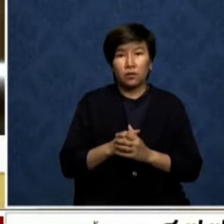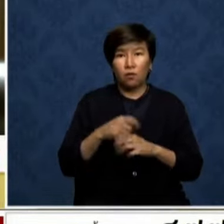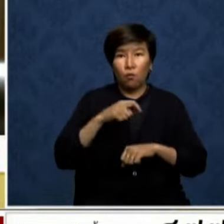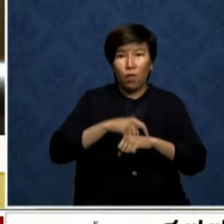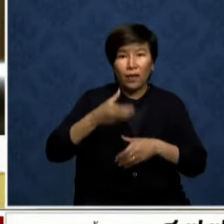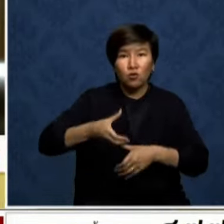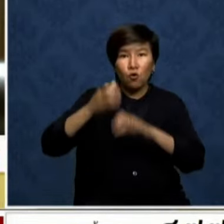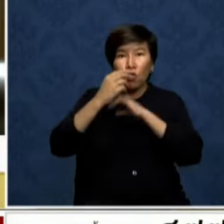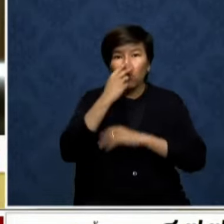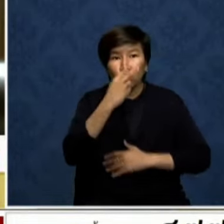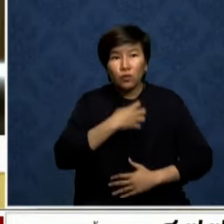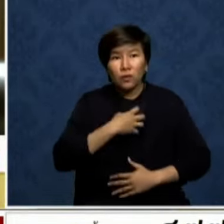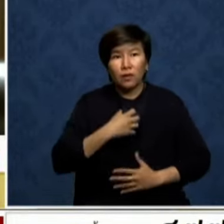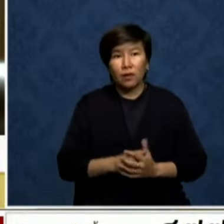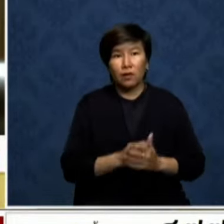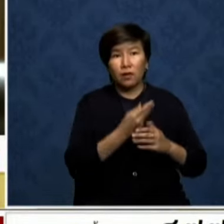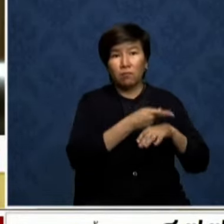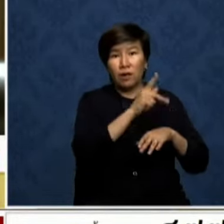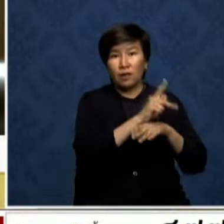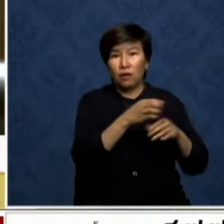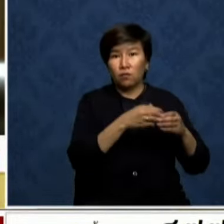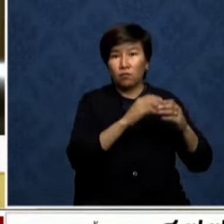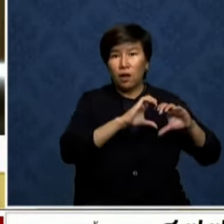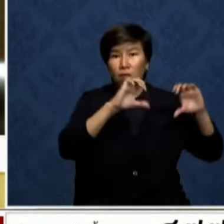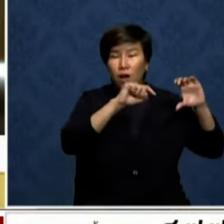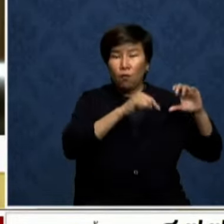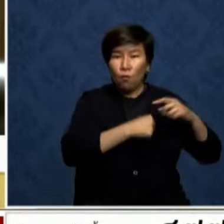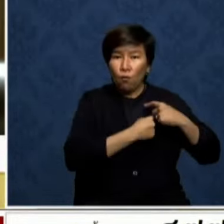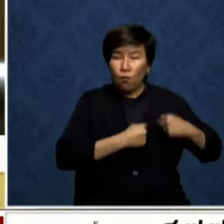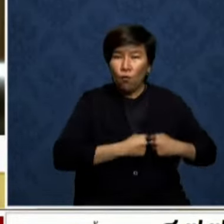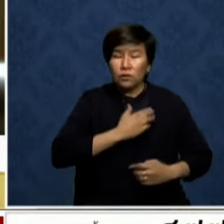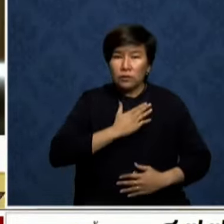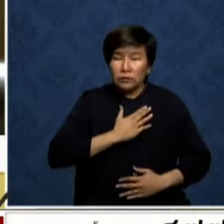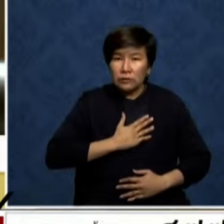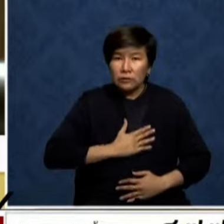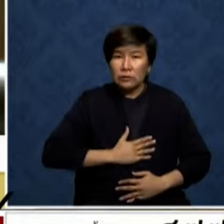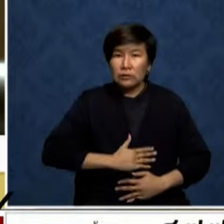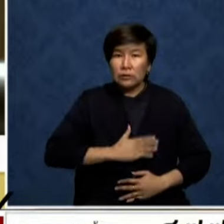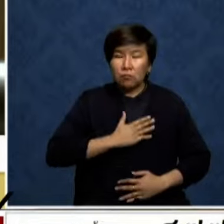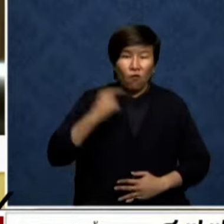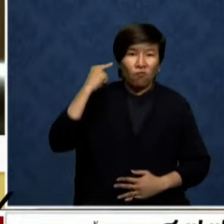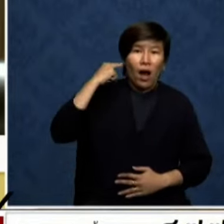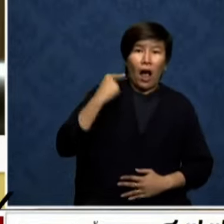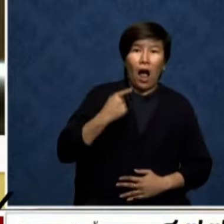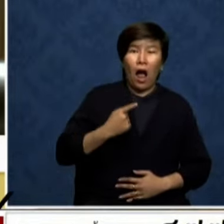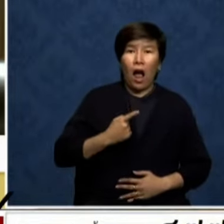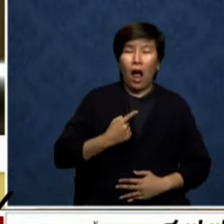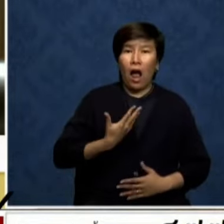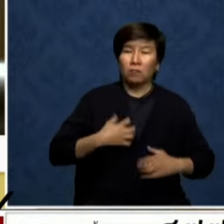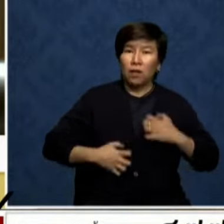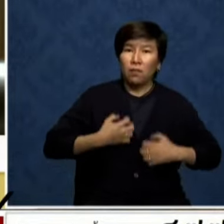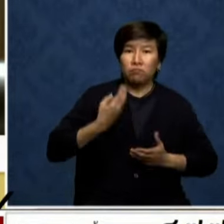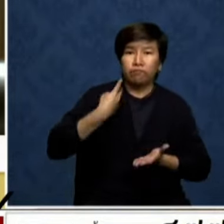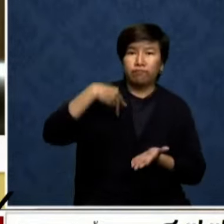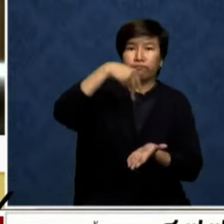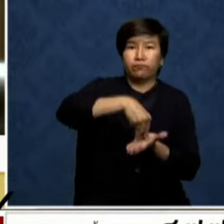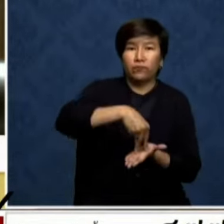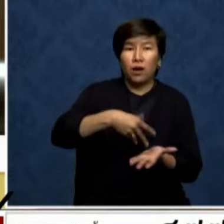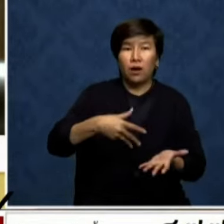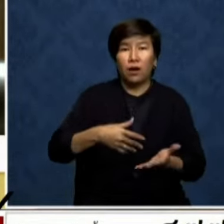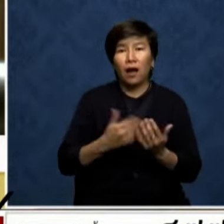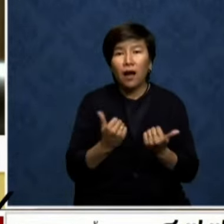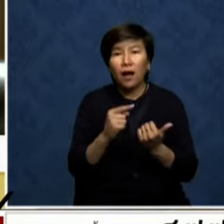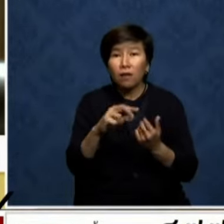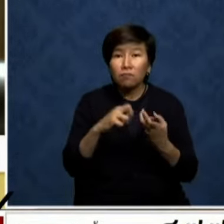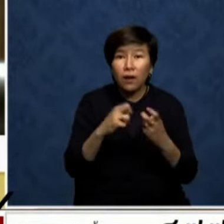Herquถ้ไม่จำเป็นเอาละเมื่อวัญากาศดีขน